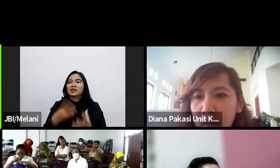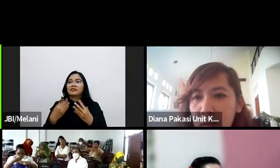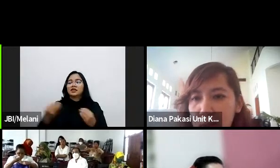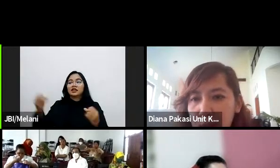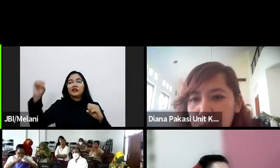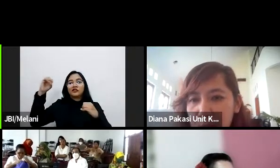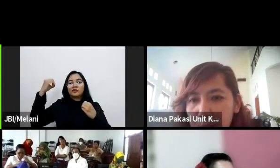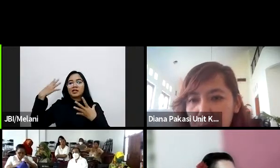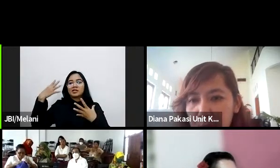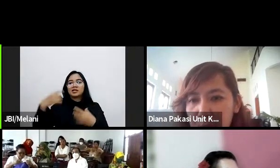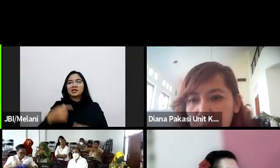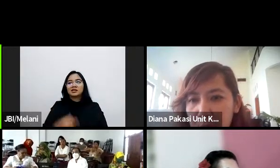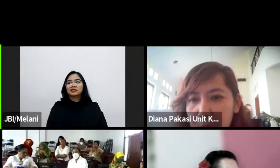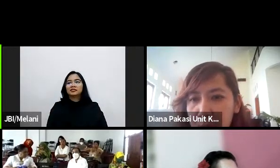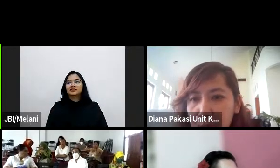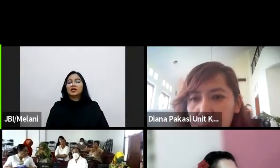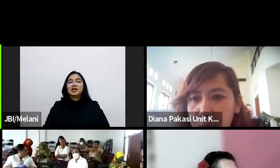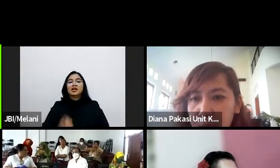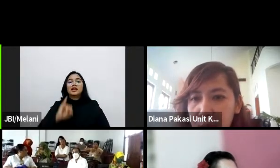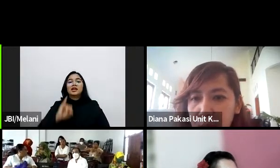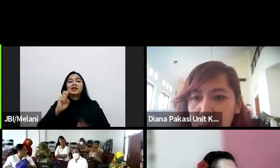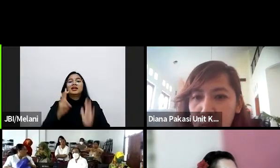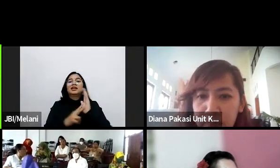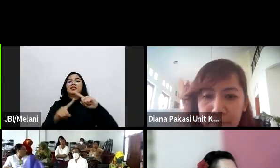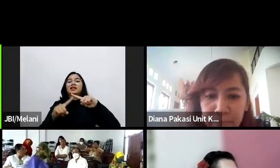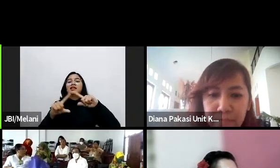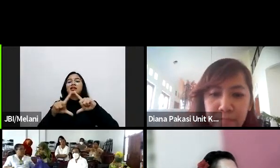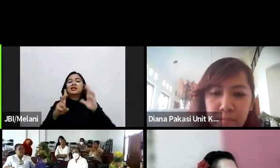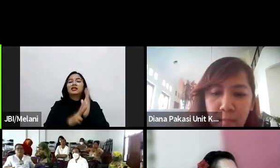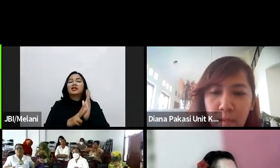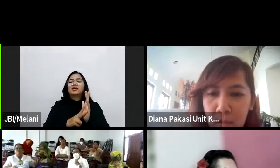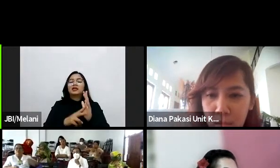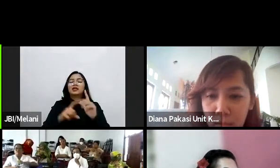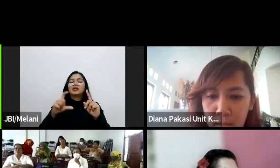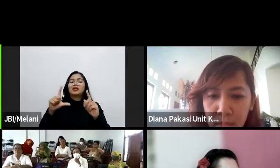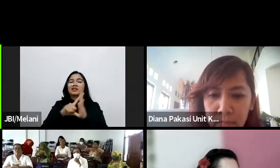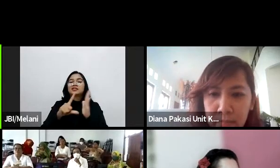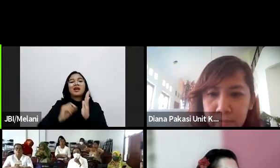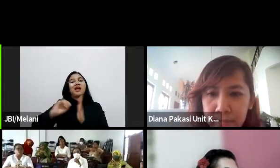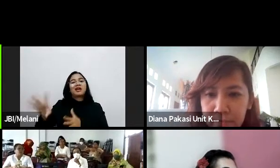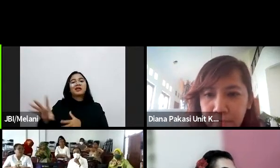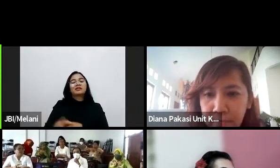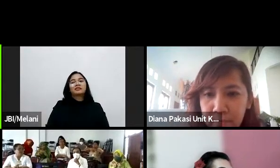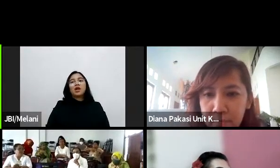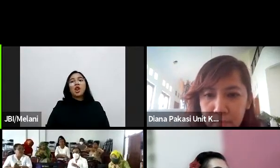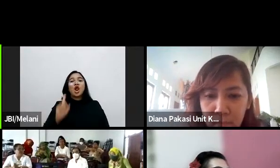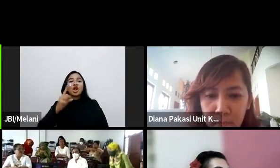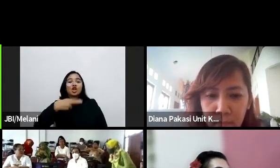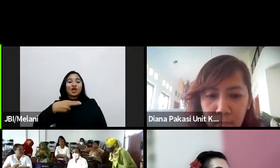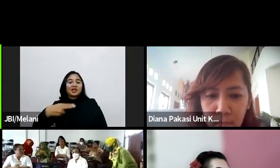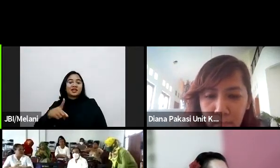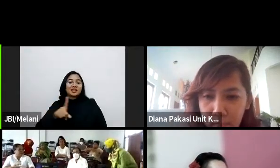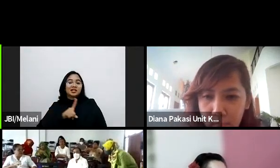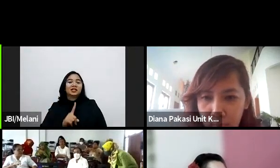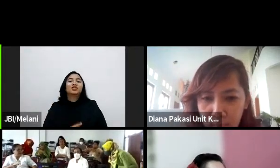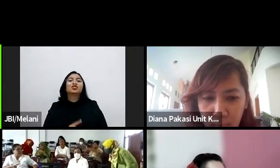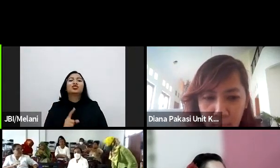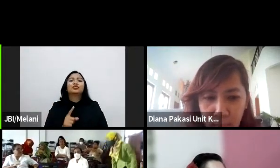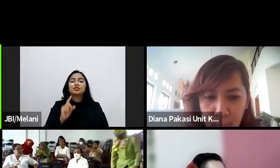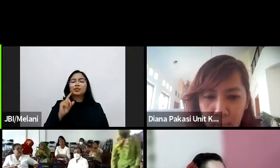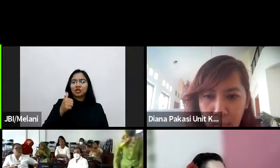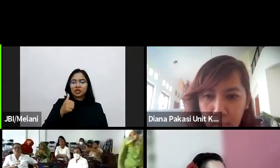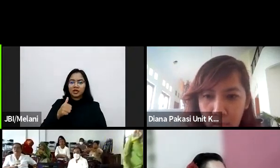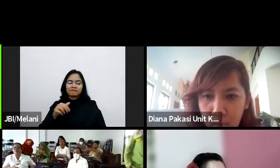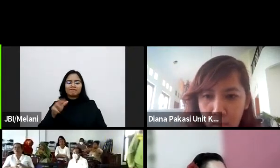kegiatan lain yang dilakukan. Jadi saya akan ke Mbak Intan. Kalau di Indonesia sendiri kan sebenarnya